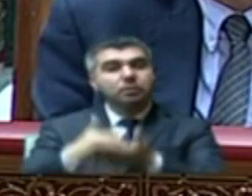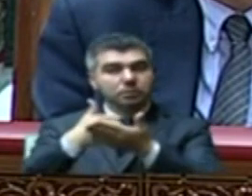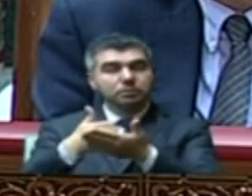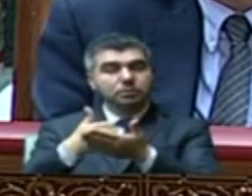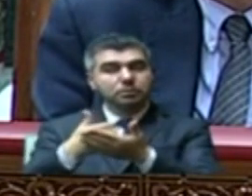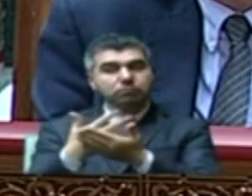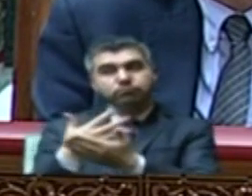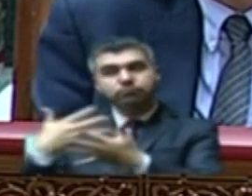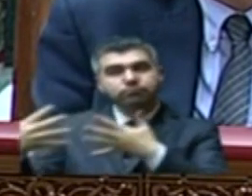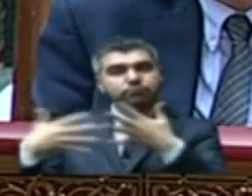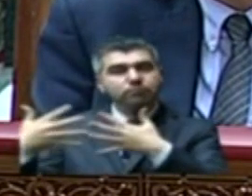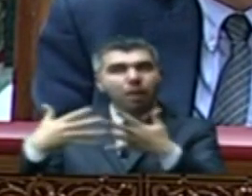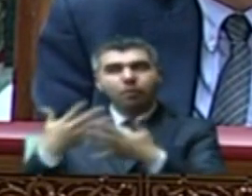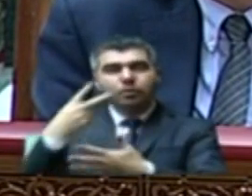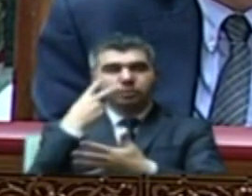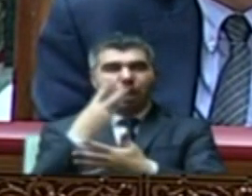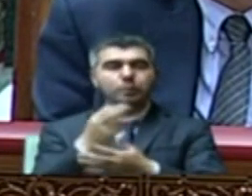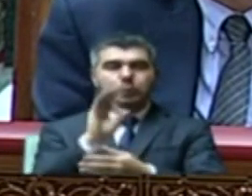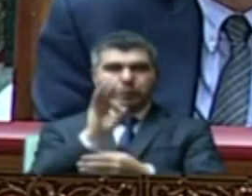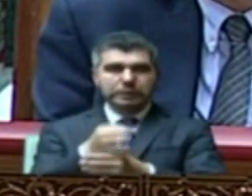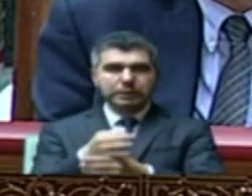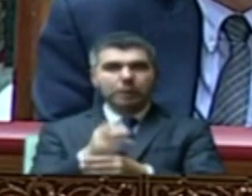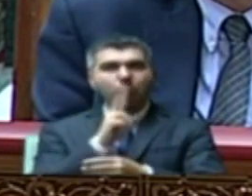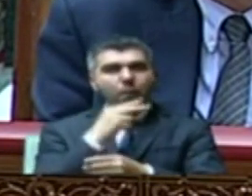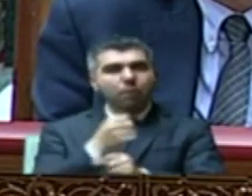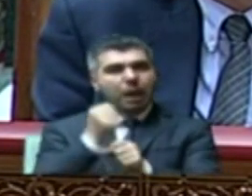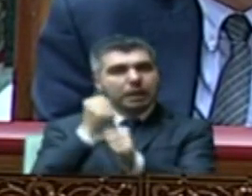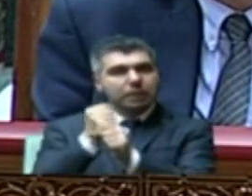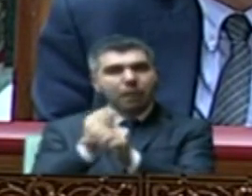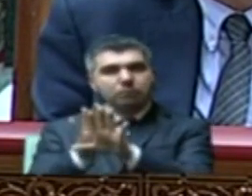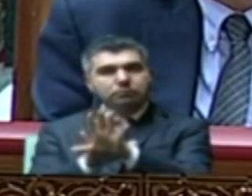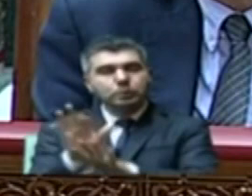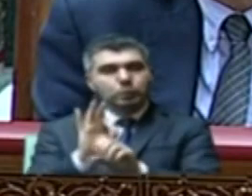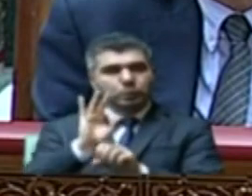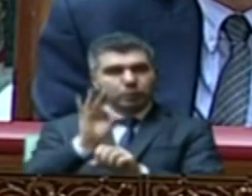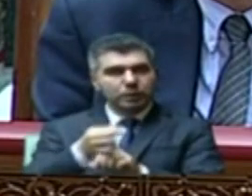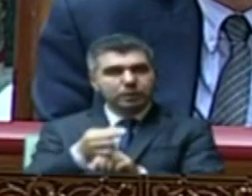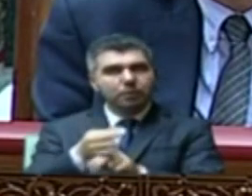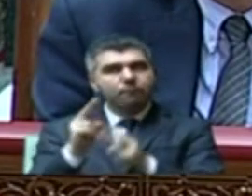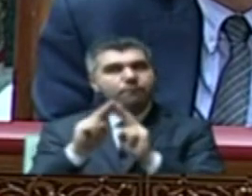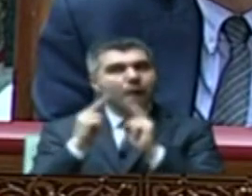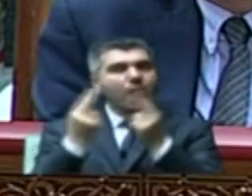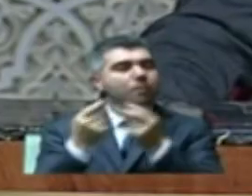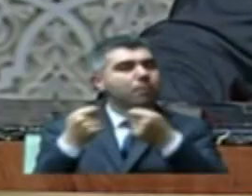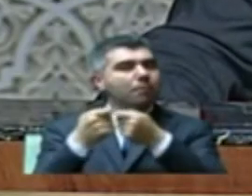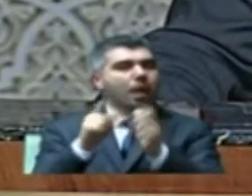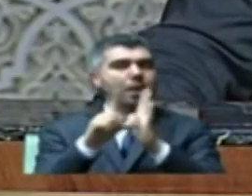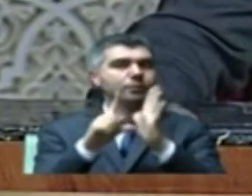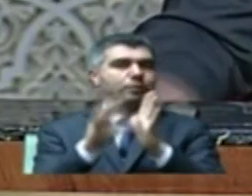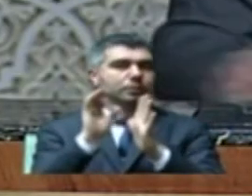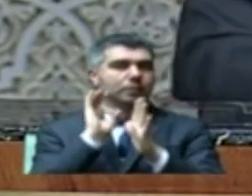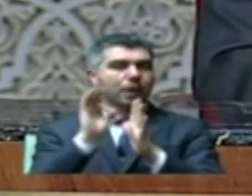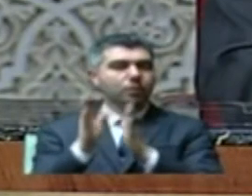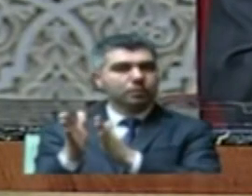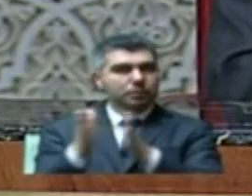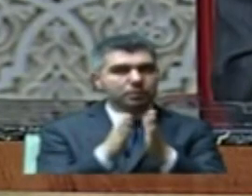يكون مدروس ويكون معروف على أنه الانبعاثات تكون داخلة في إطار ما هو مسموح به دوليا. وشكرا. شكرا سيد المستشار.